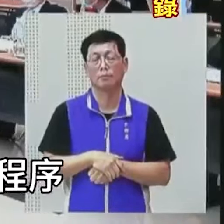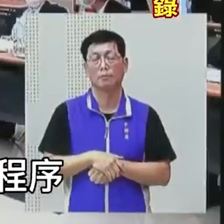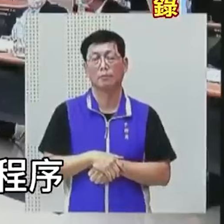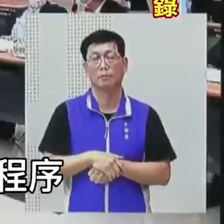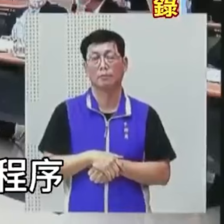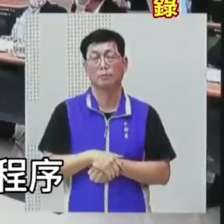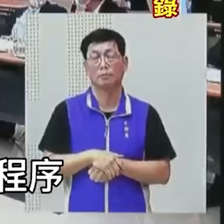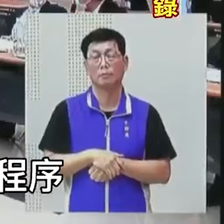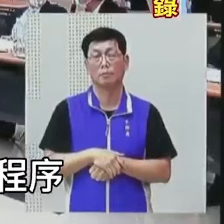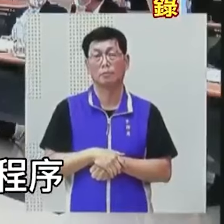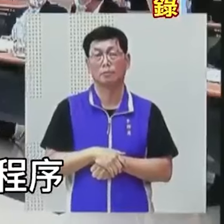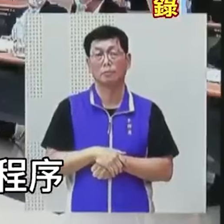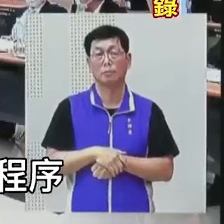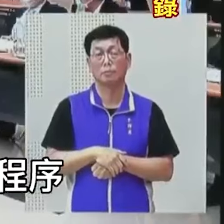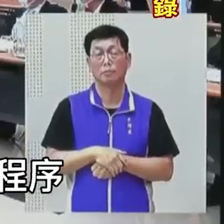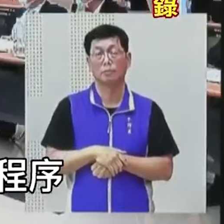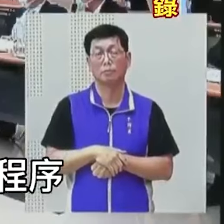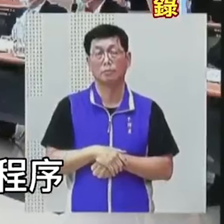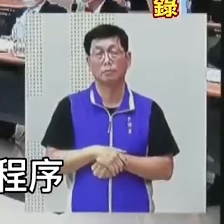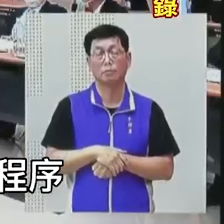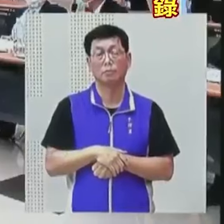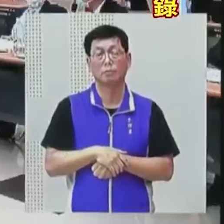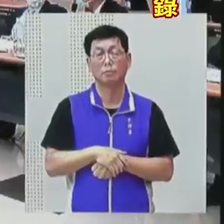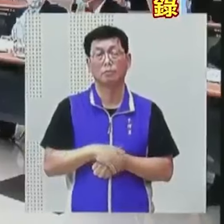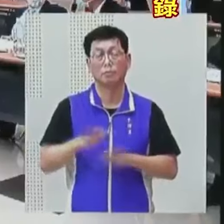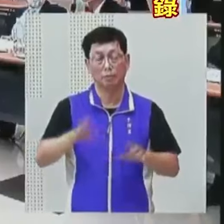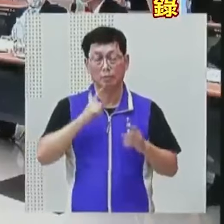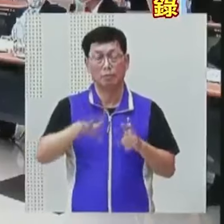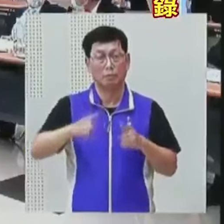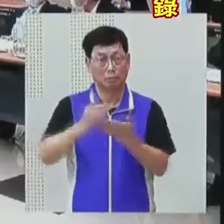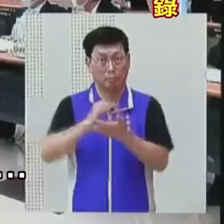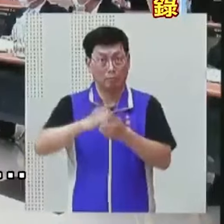那个， 那你针你现在针对我的异议 程序，好，